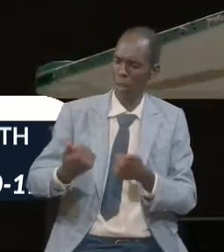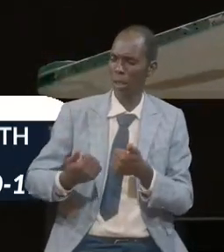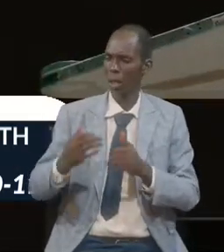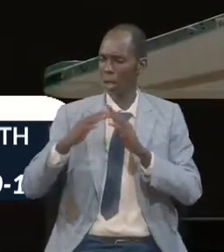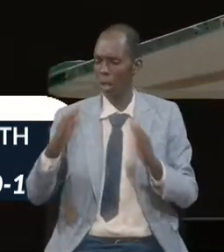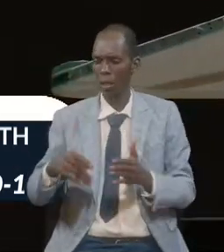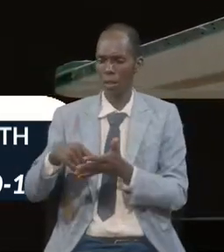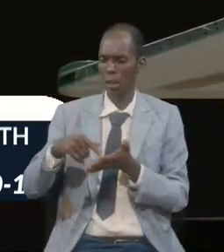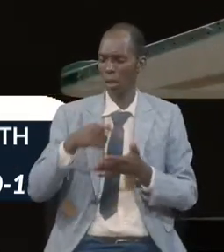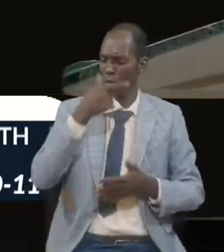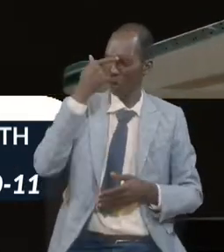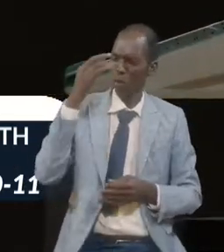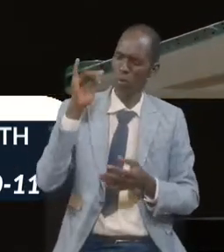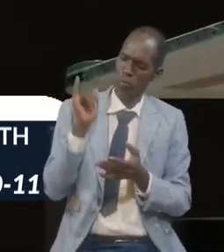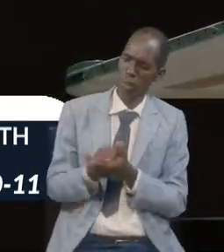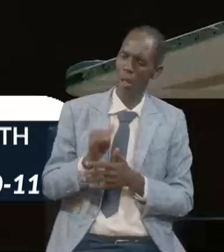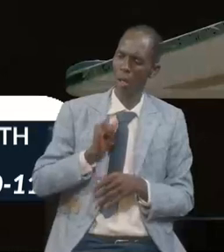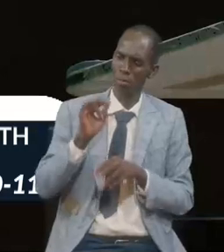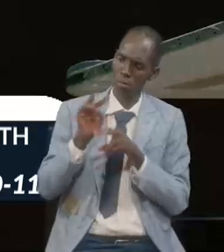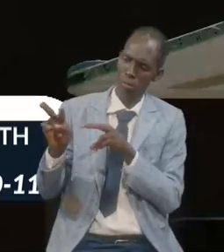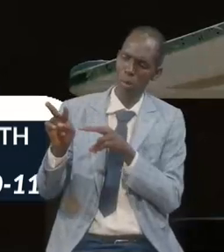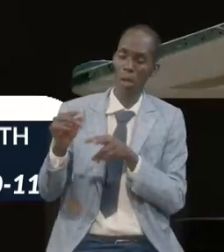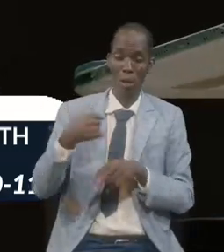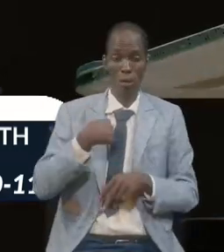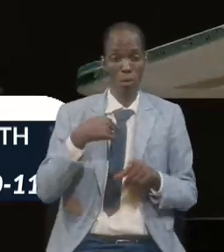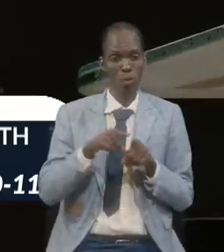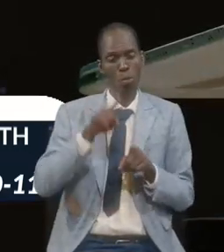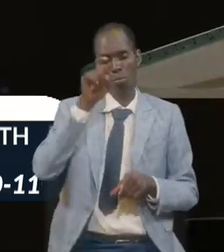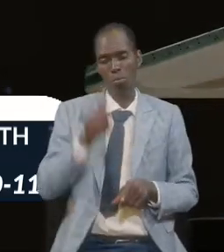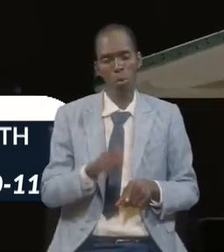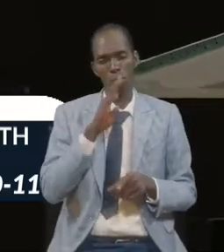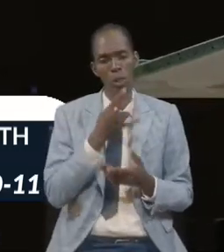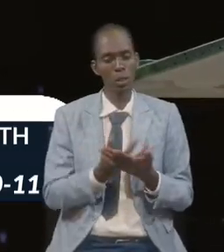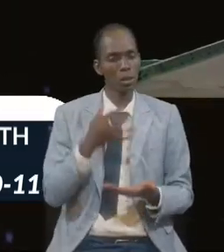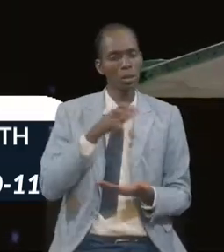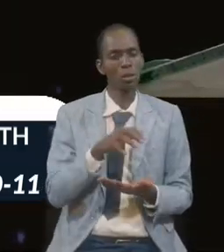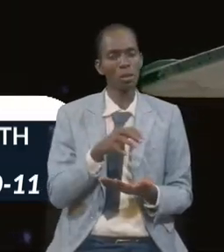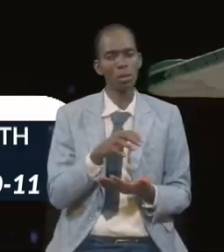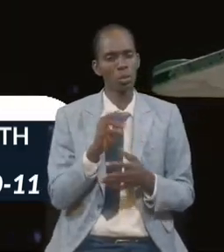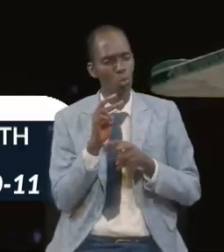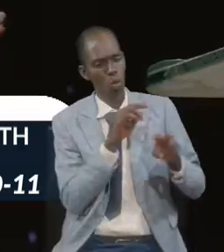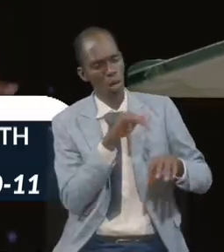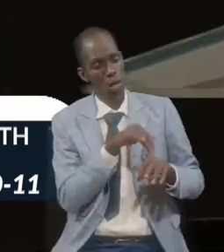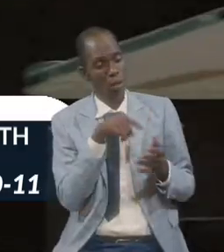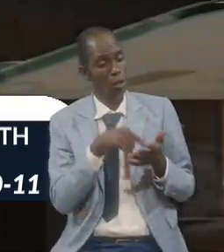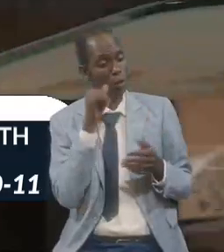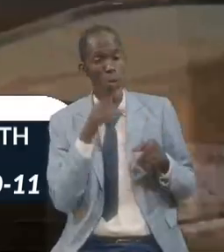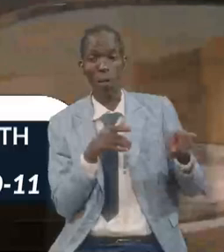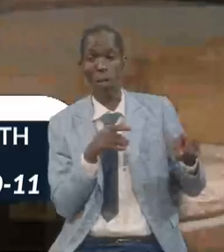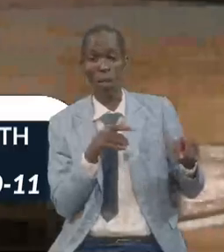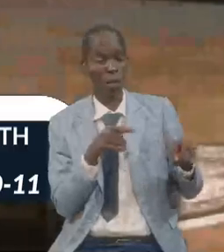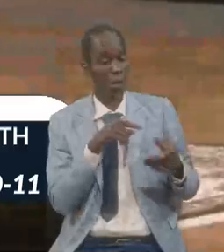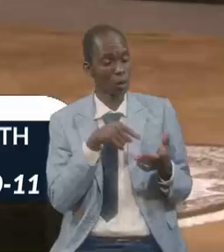ensemble. Regardez sa voiture, me voici, moi aussi. Je dois coûte m'enrichir. Regarde la femme là.